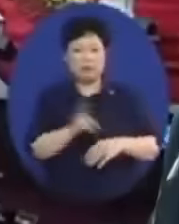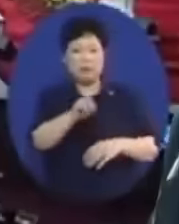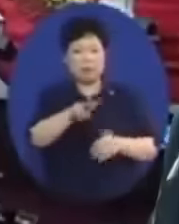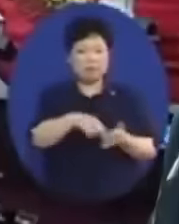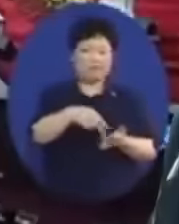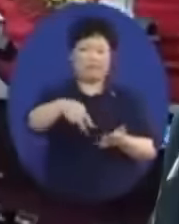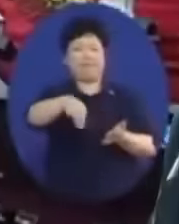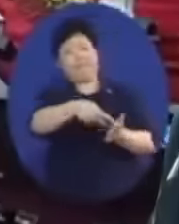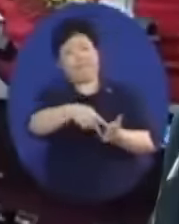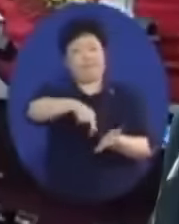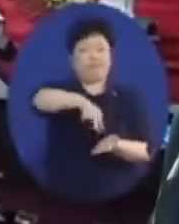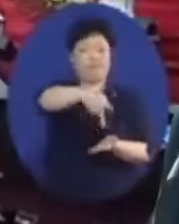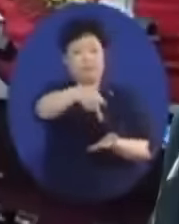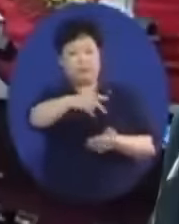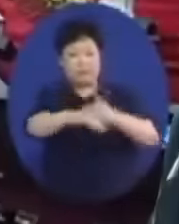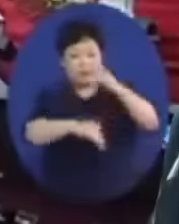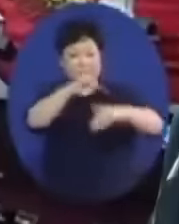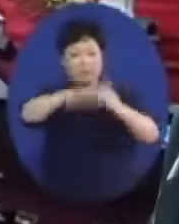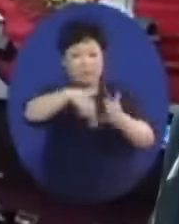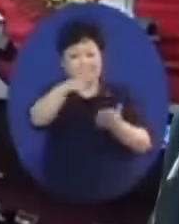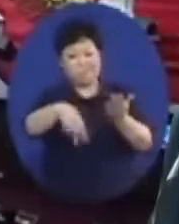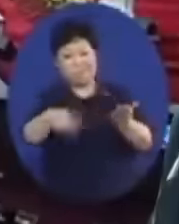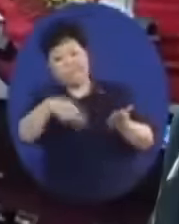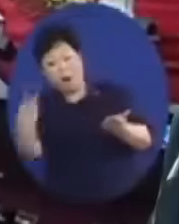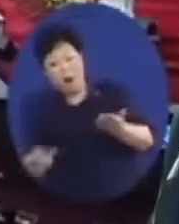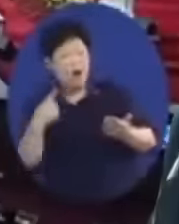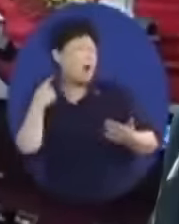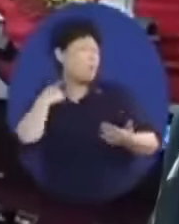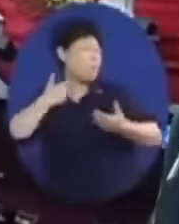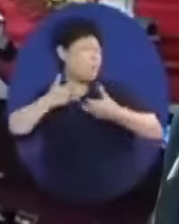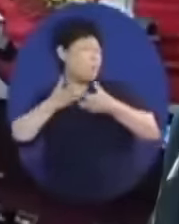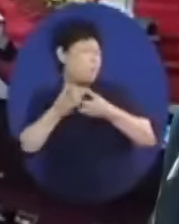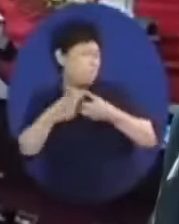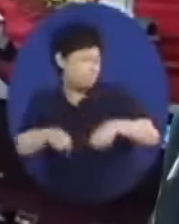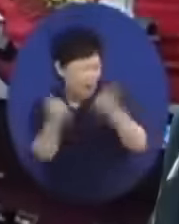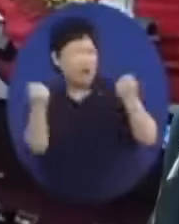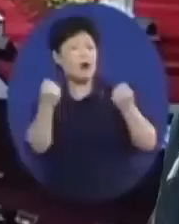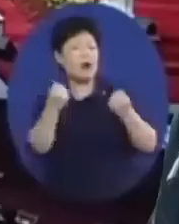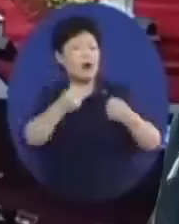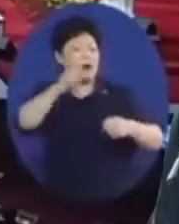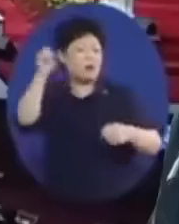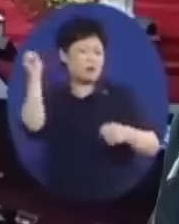뒤뚱거리고 오다가 계단에서 굴러떨어져서 목이 부러져서 급사하고 마는 것입니다.